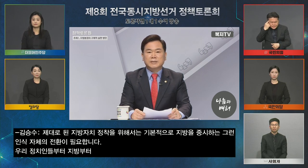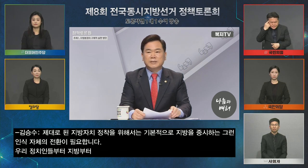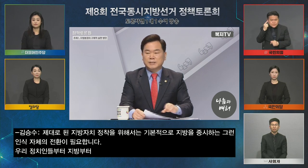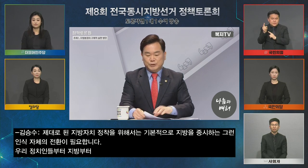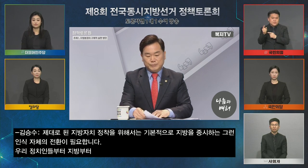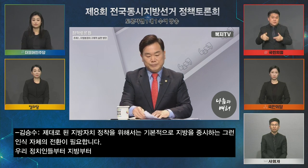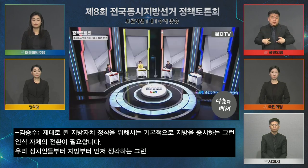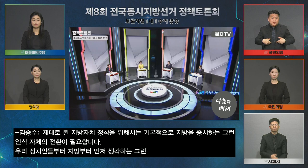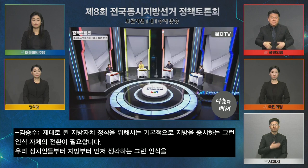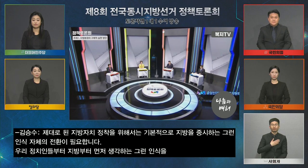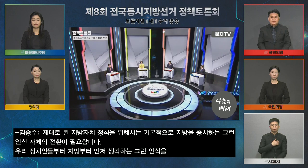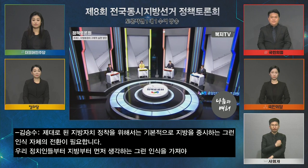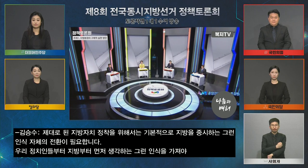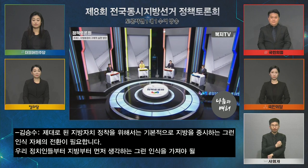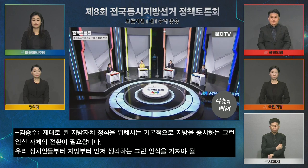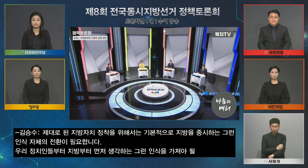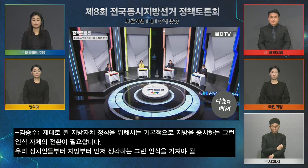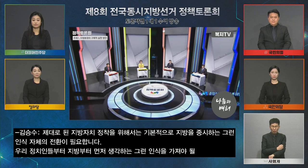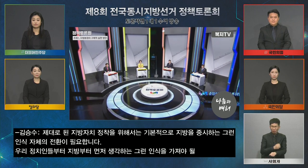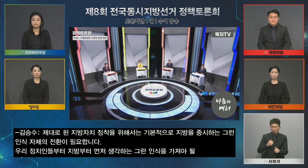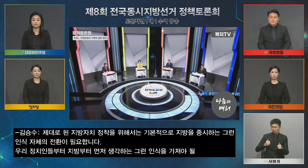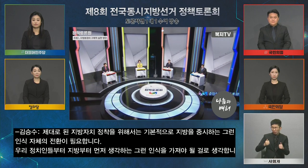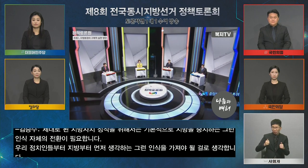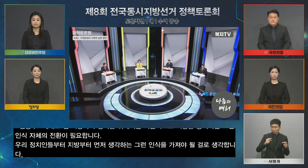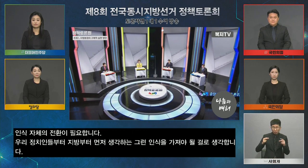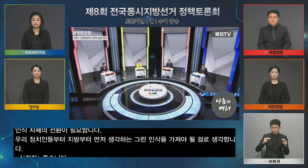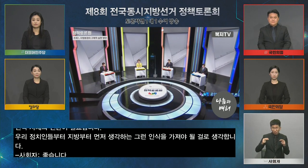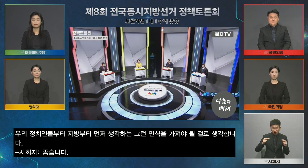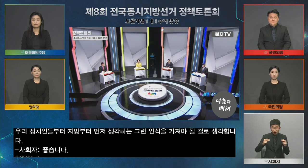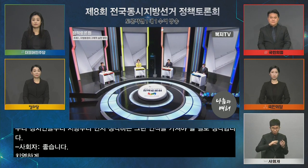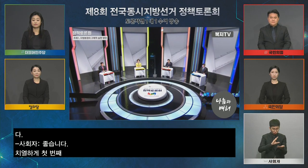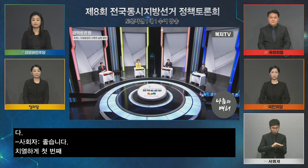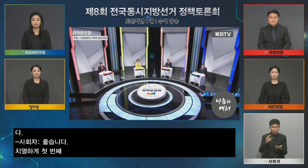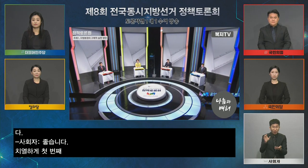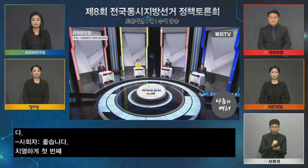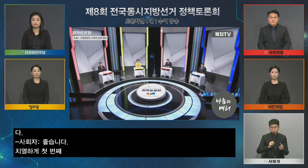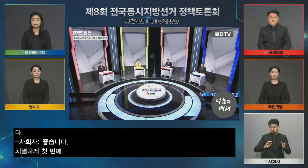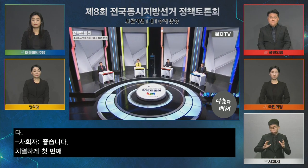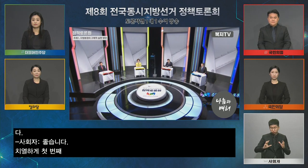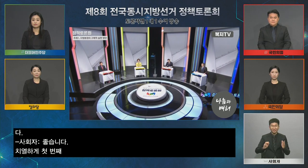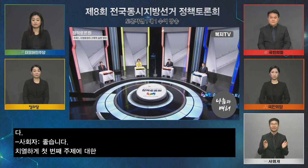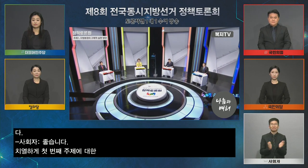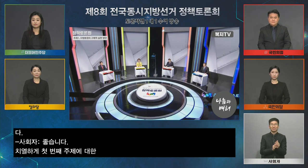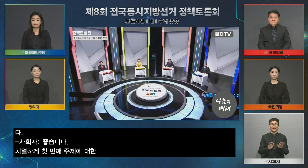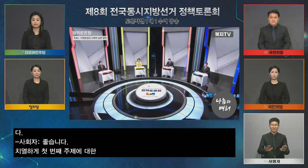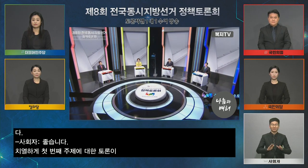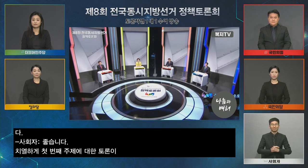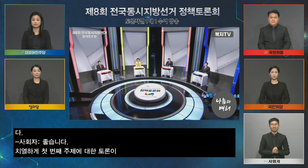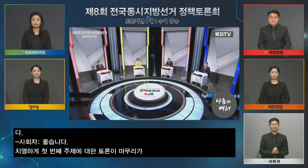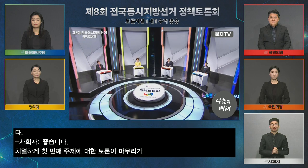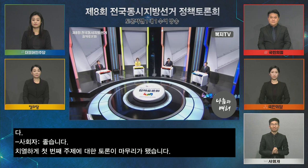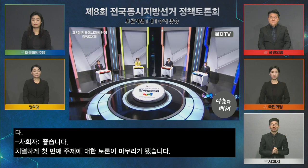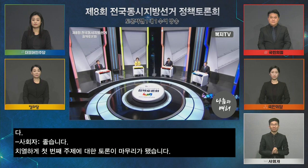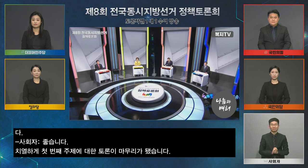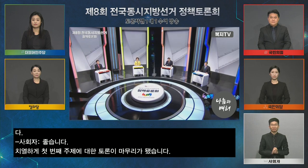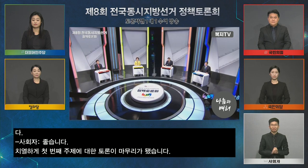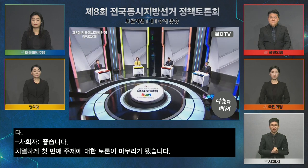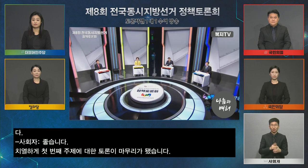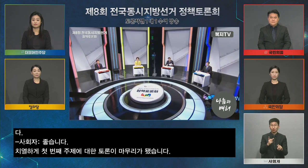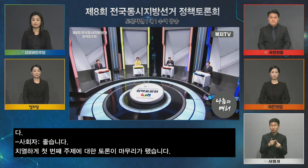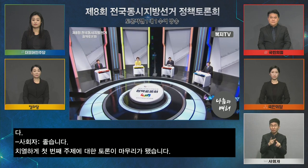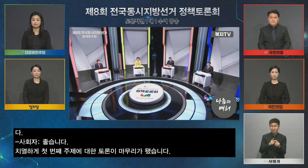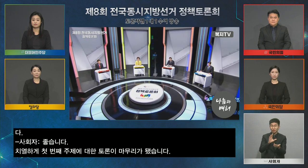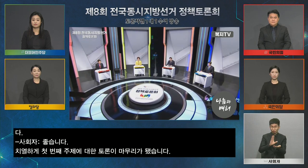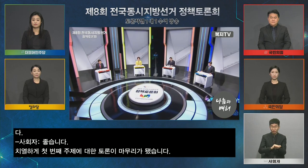생각합니다. 네, 좋습니다. 치열하게 첫 번째 주제에 대한 토론이 마무리가 됐습니다. 다음 주제로 넘어가